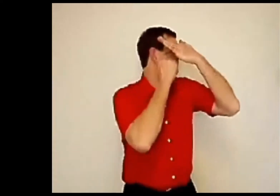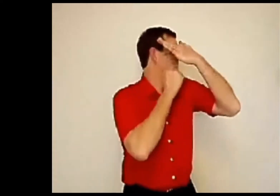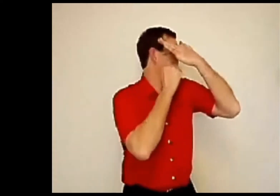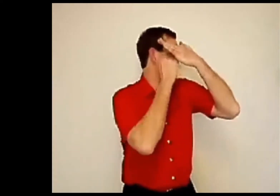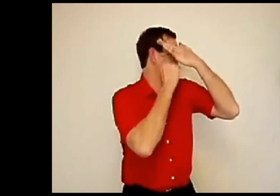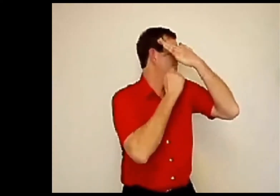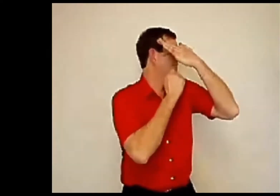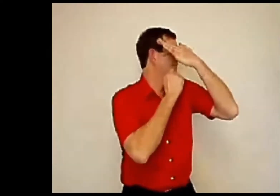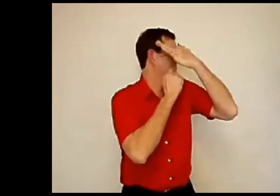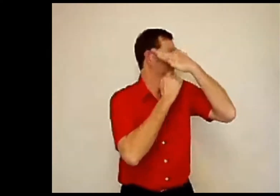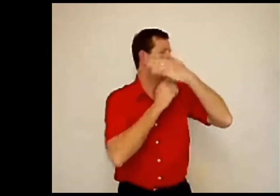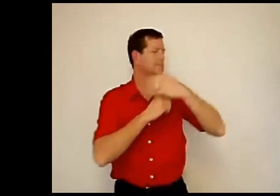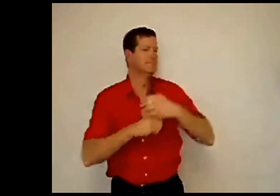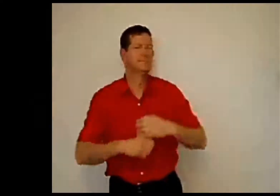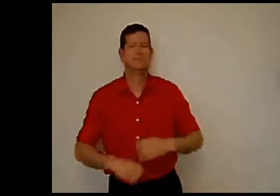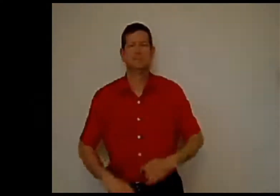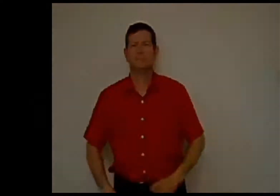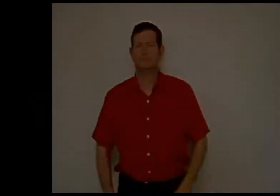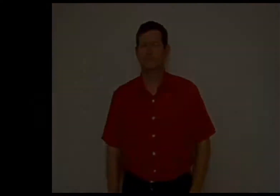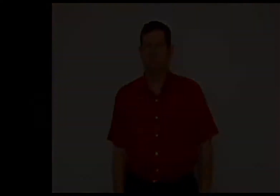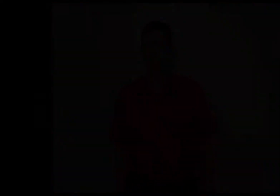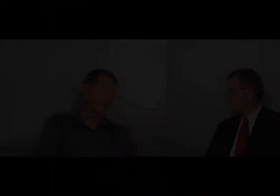Se raser.